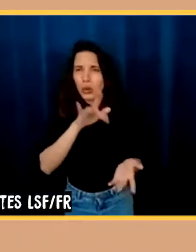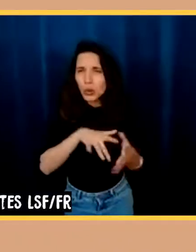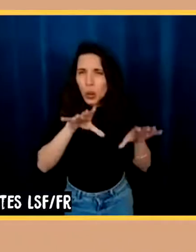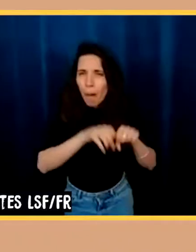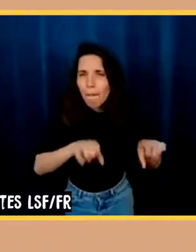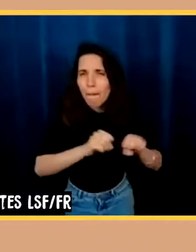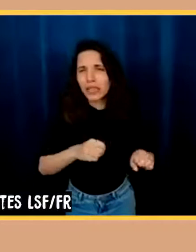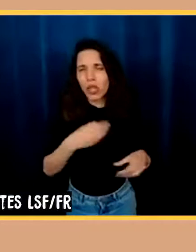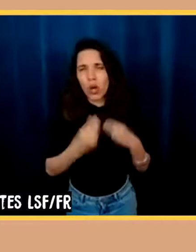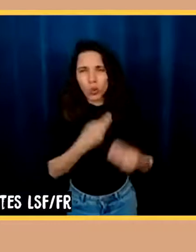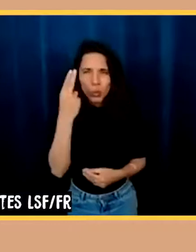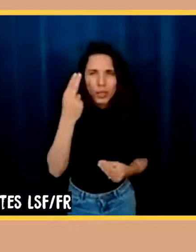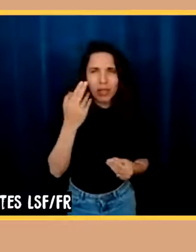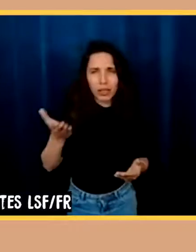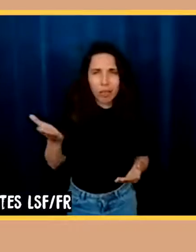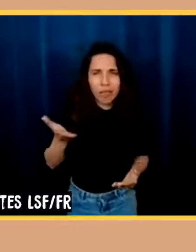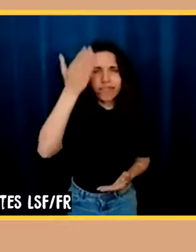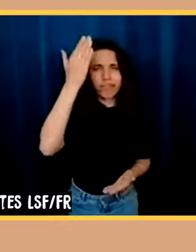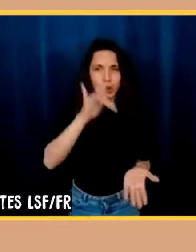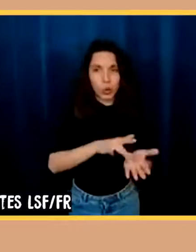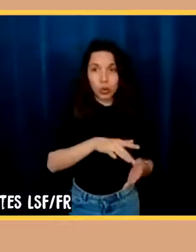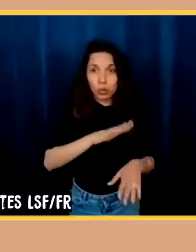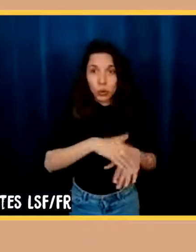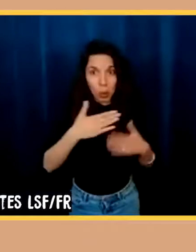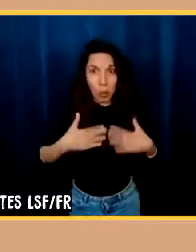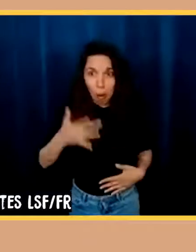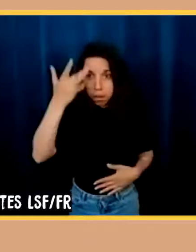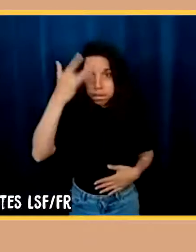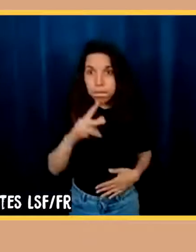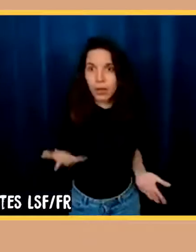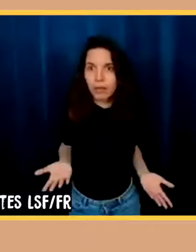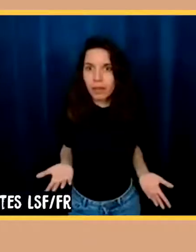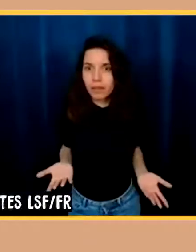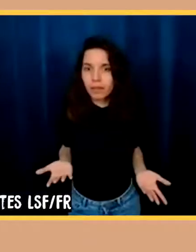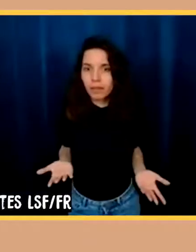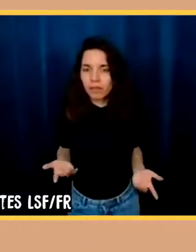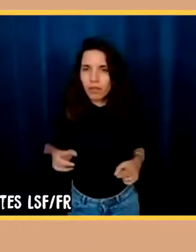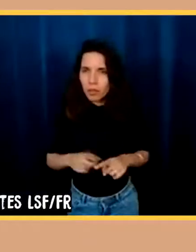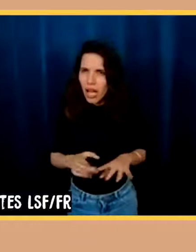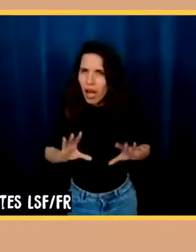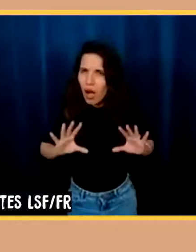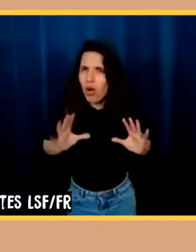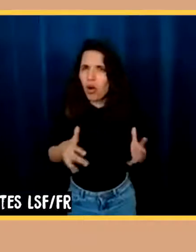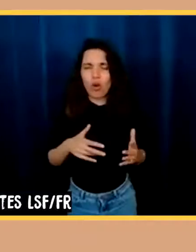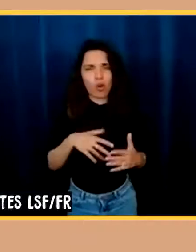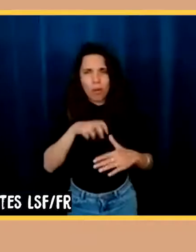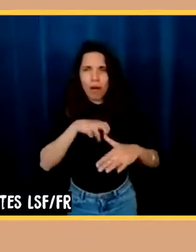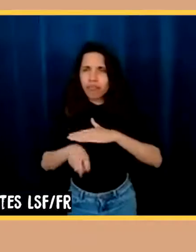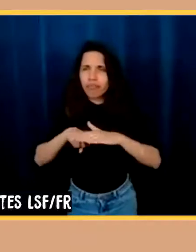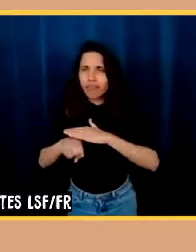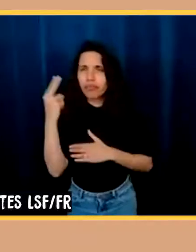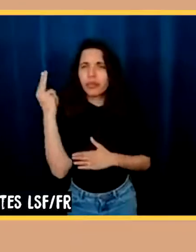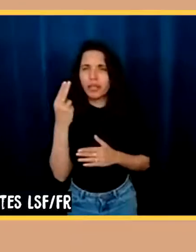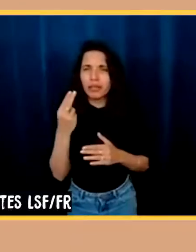de hautes études, etc., et qui ne connaissent pas leur corps. Et je me dis, enfin, c'est un peu bizarre. Comment est-ce qu'on a pu passer autant de temps sur les bancs de l'université